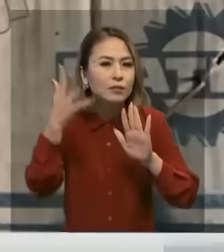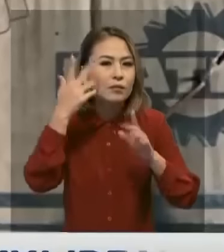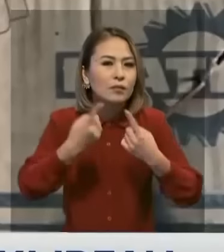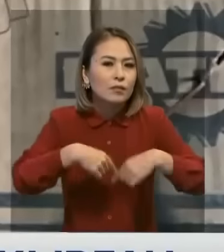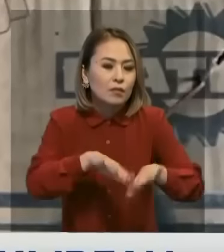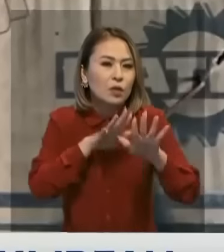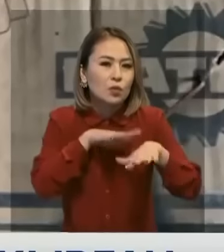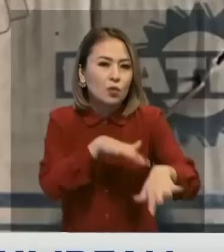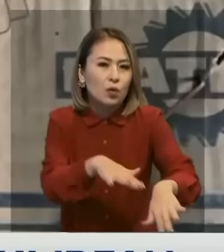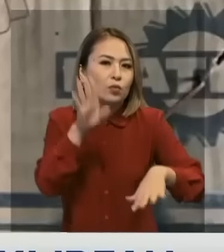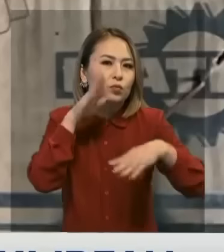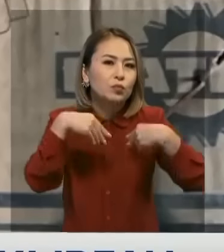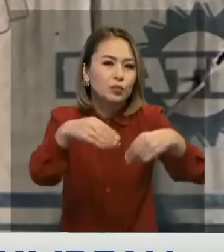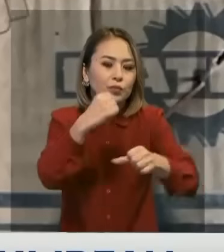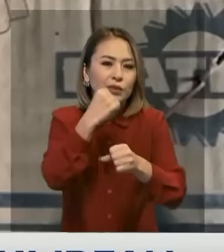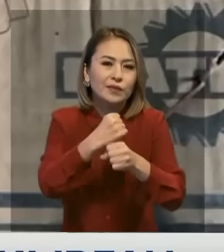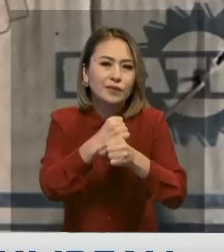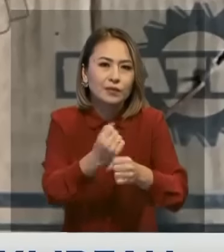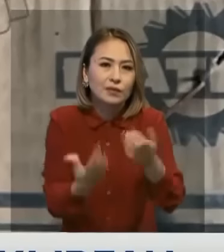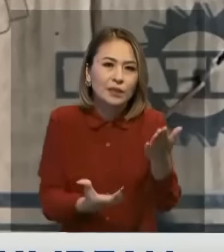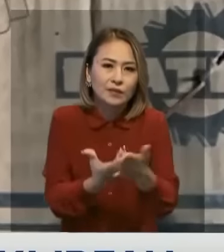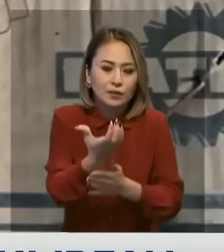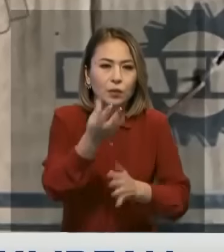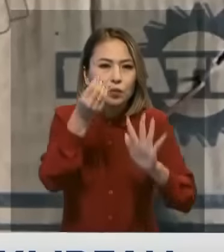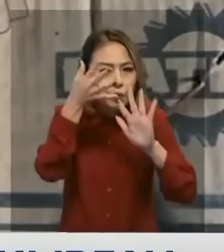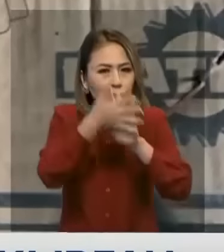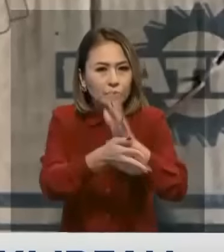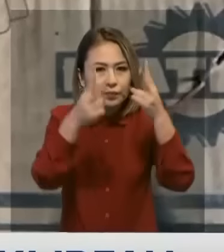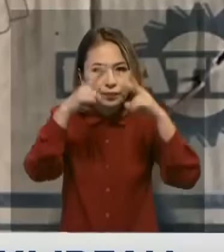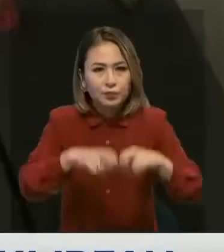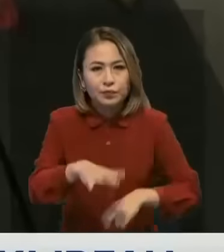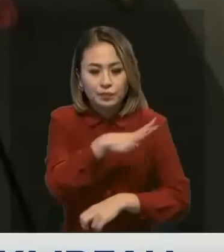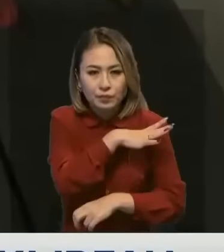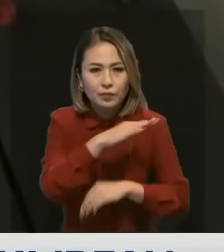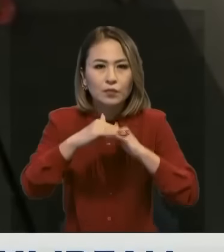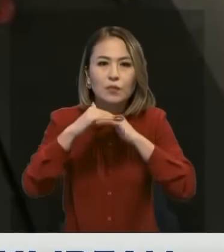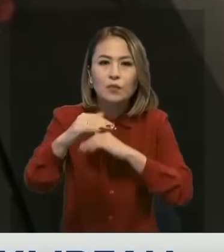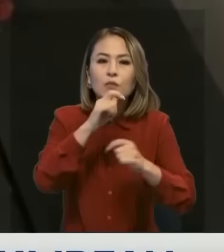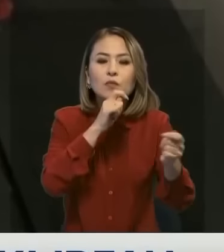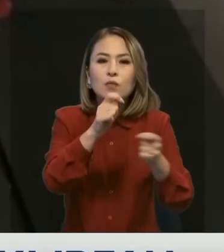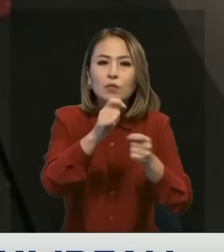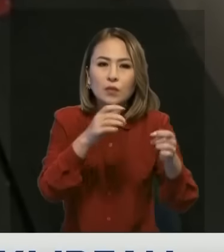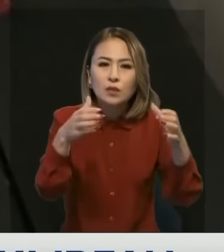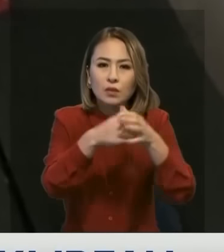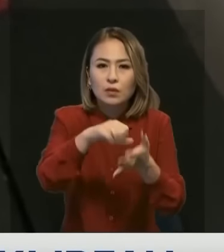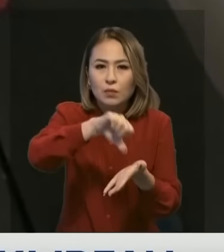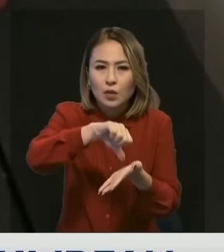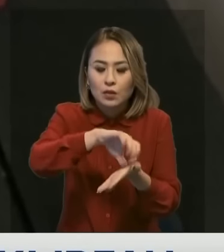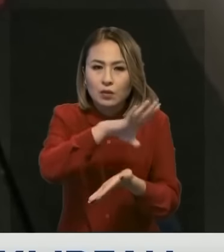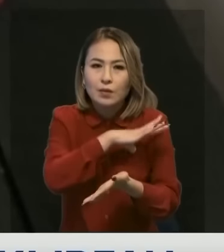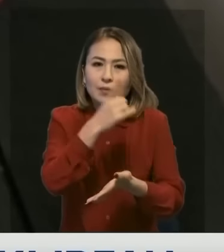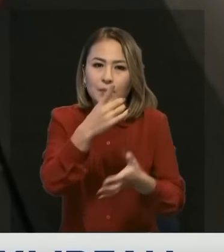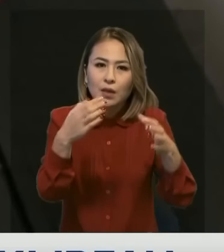шеңберінде жайылымды суғару мақсатында инвестициялық шығынды өтеуге арналған. Жергілікті жауапкершілігі шектеулі